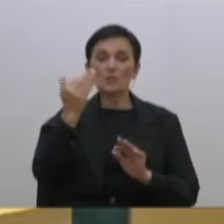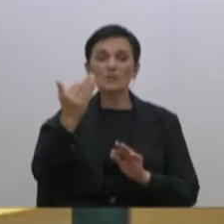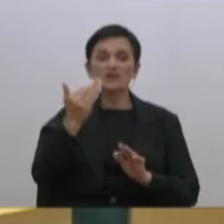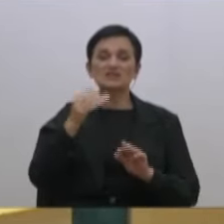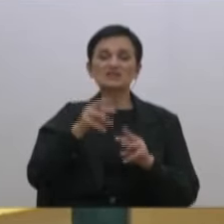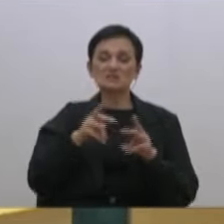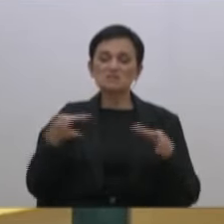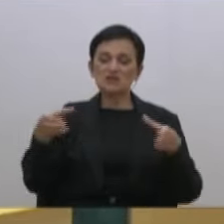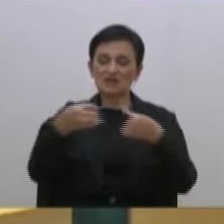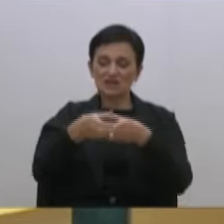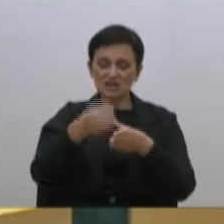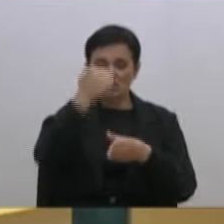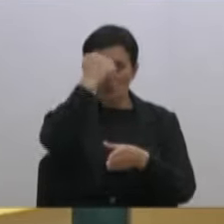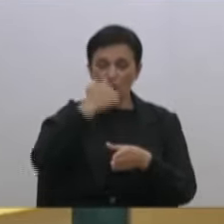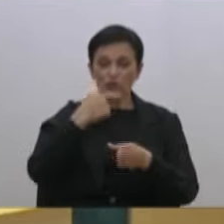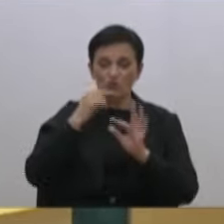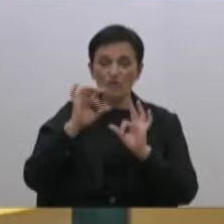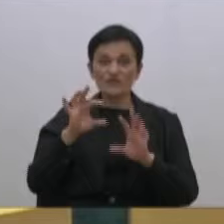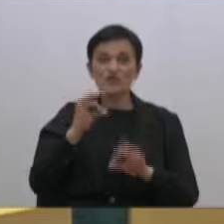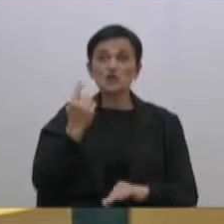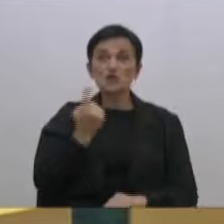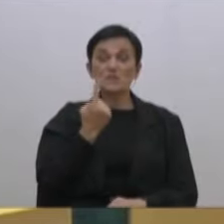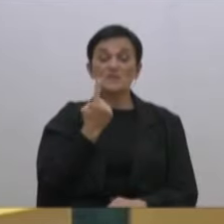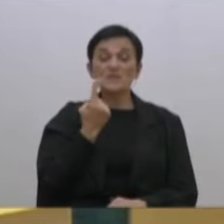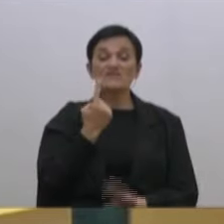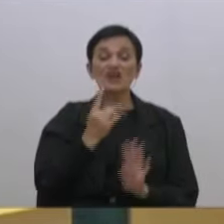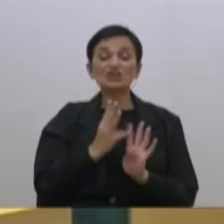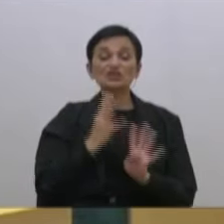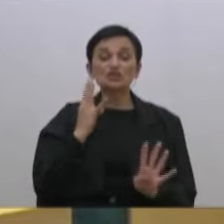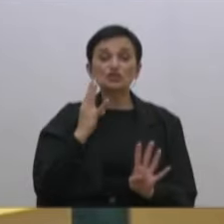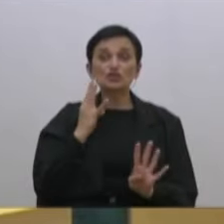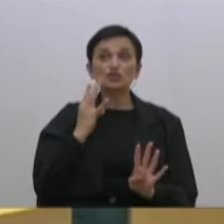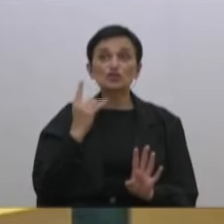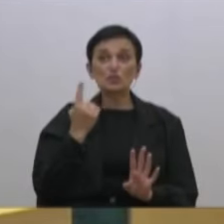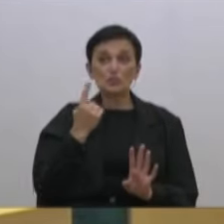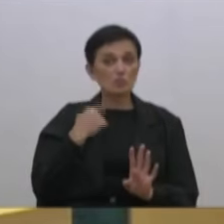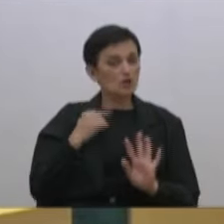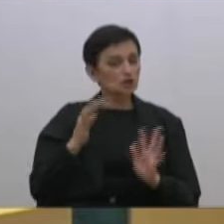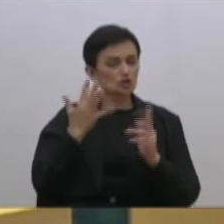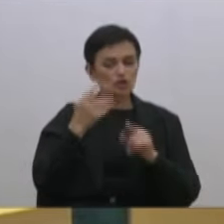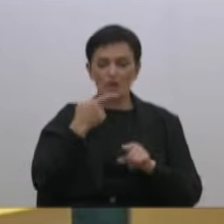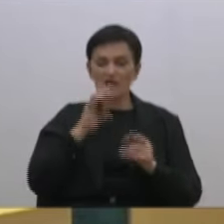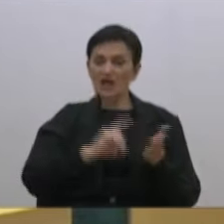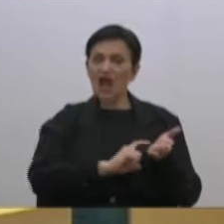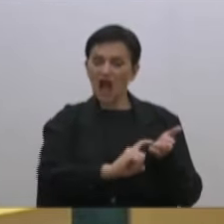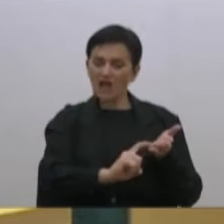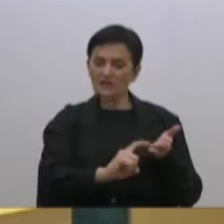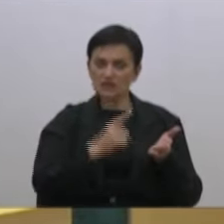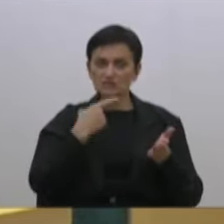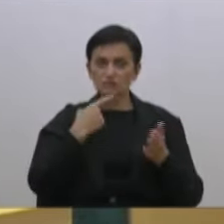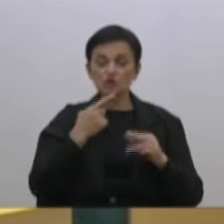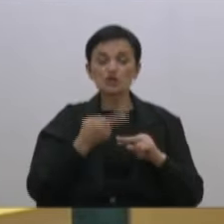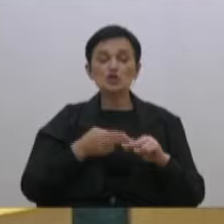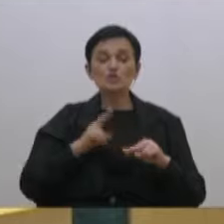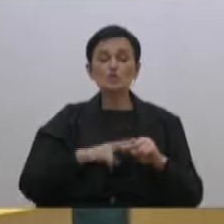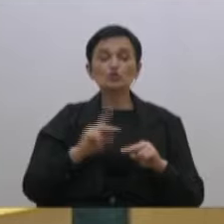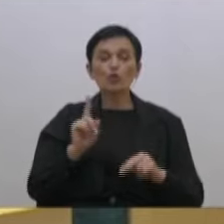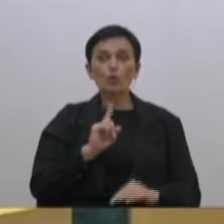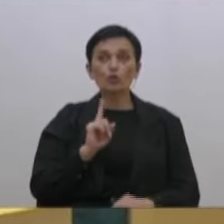წევრის მადლობას ვეუბნებით პირველ რიგში და ამას შემთხვევით არ ვამბობ და ხაზგასმით ვამბობ იმიტომ